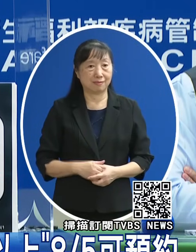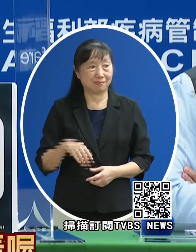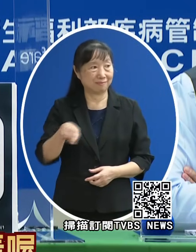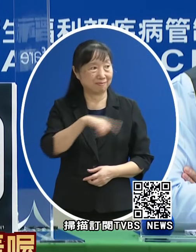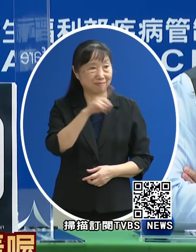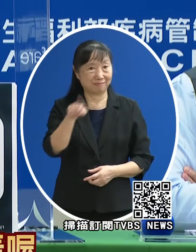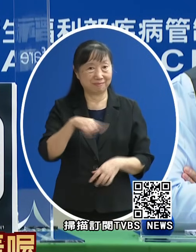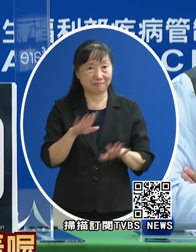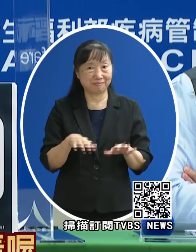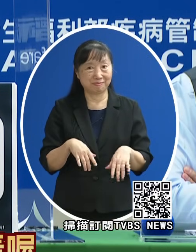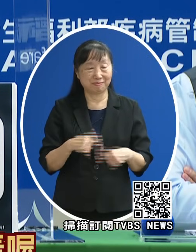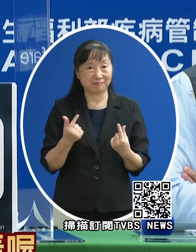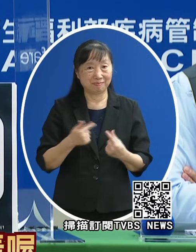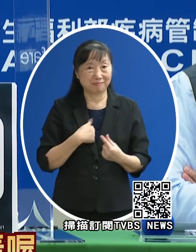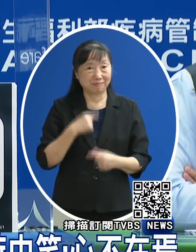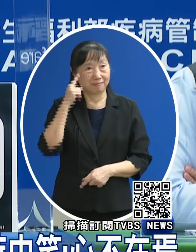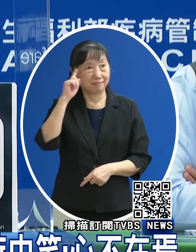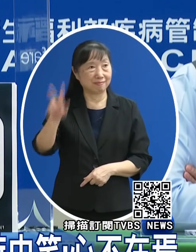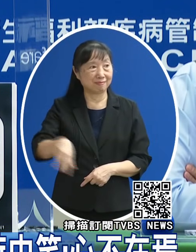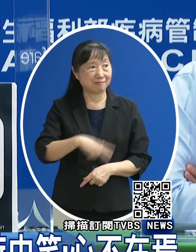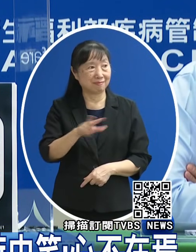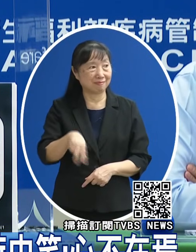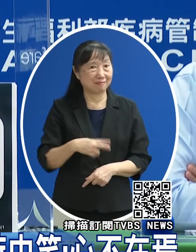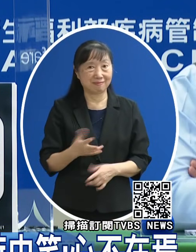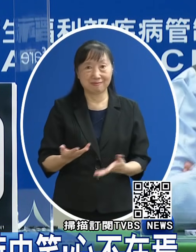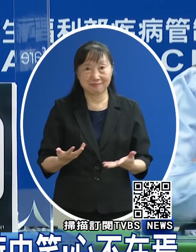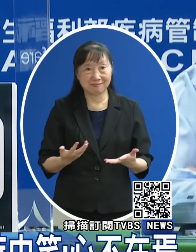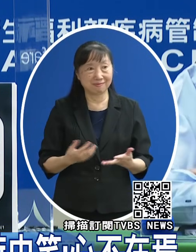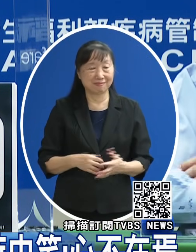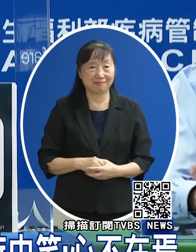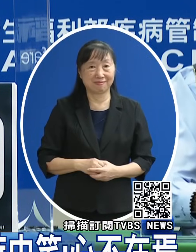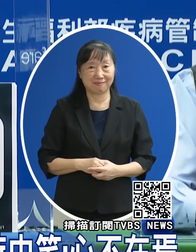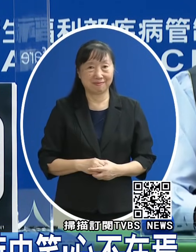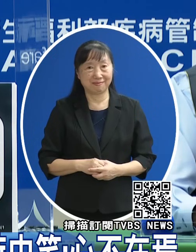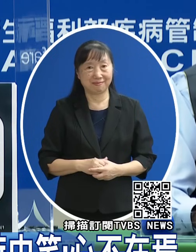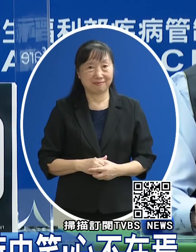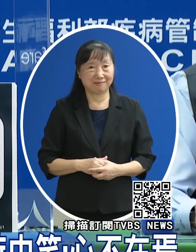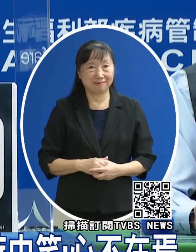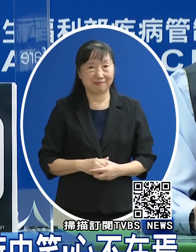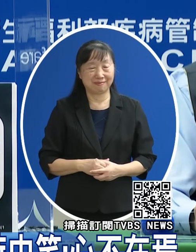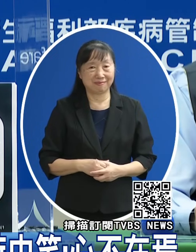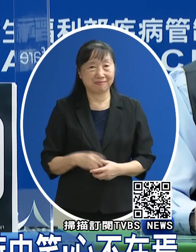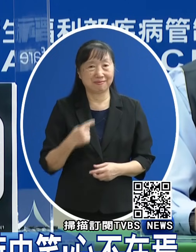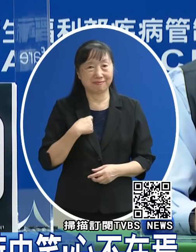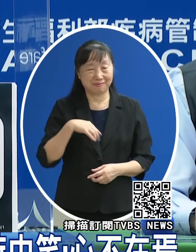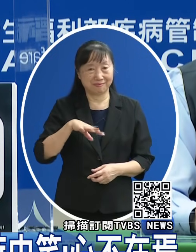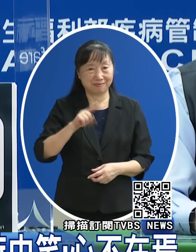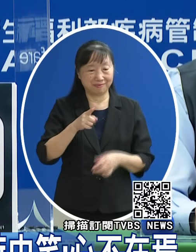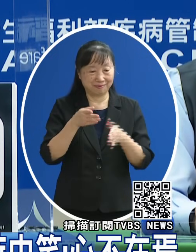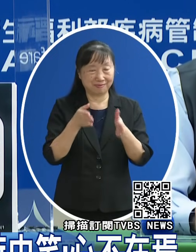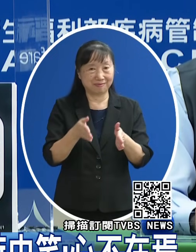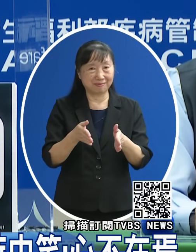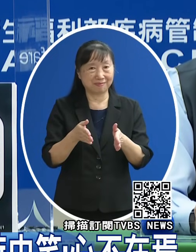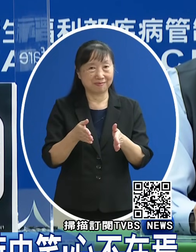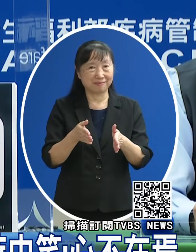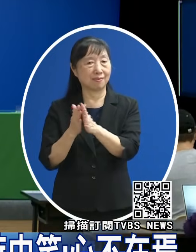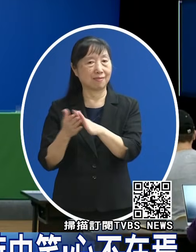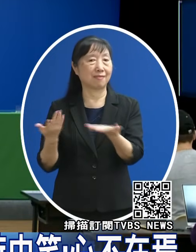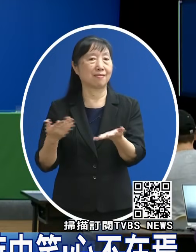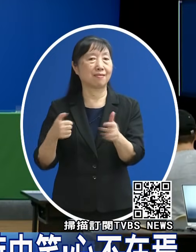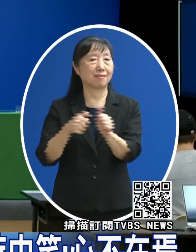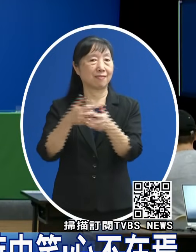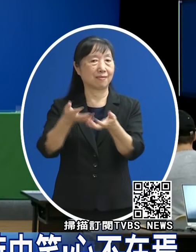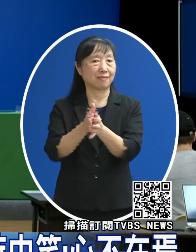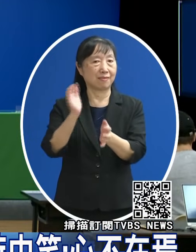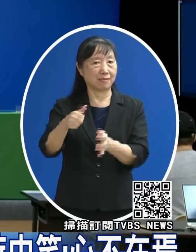人大家都心不在焉哈。 开记者会同时，桌球男团小林同学同步在场上征战。起初没有记者举手发